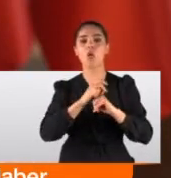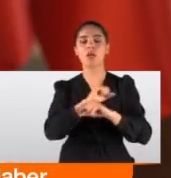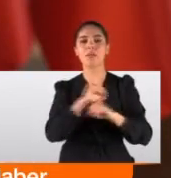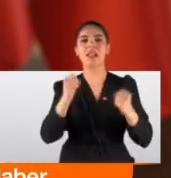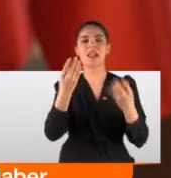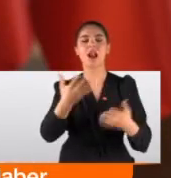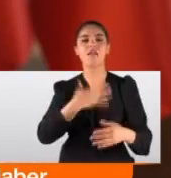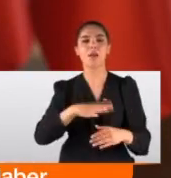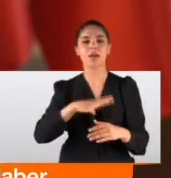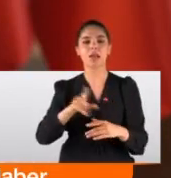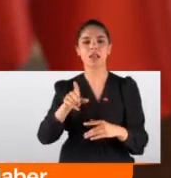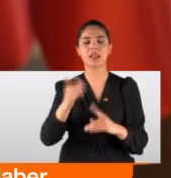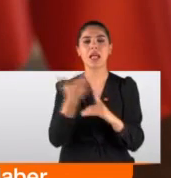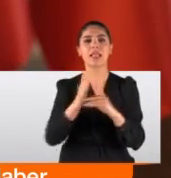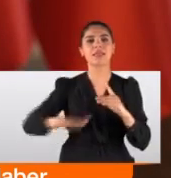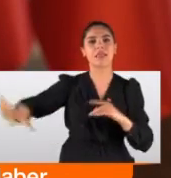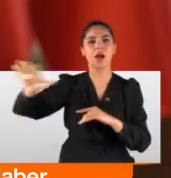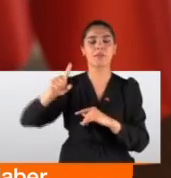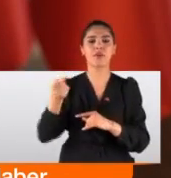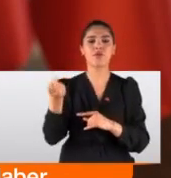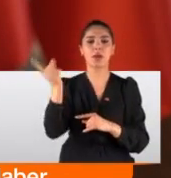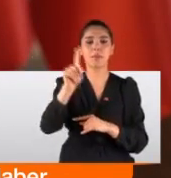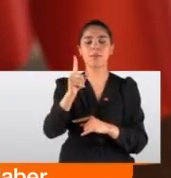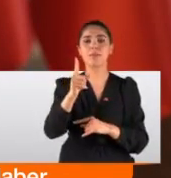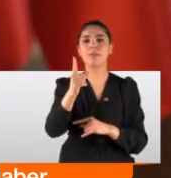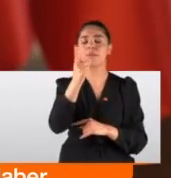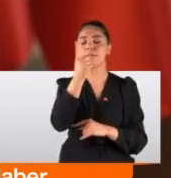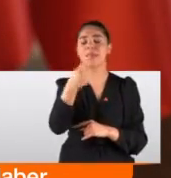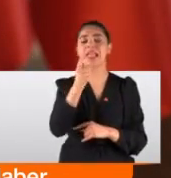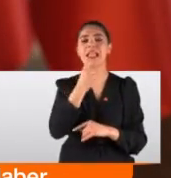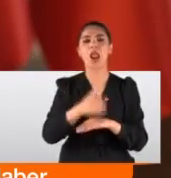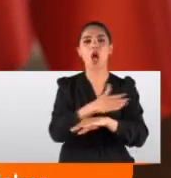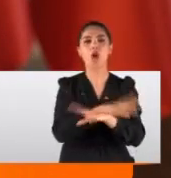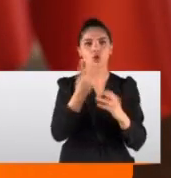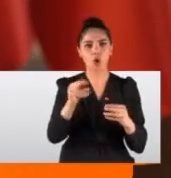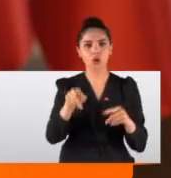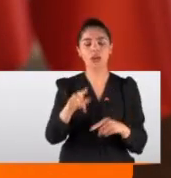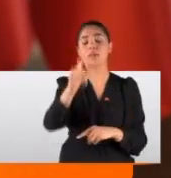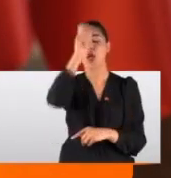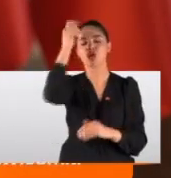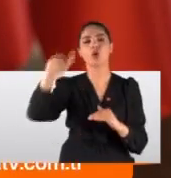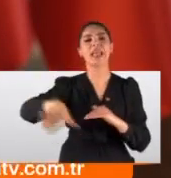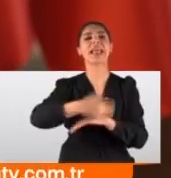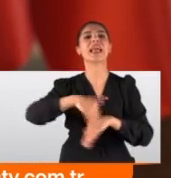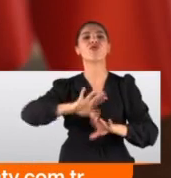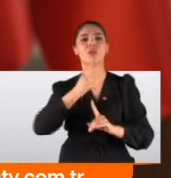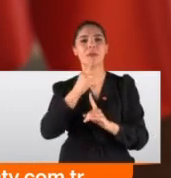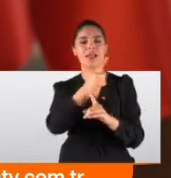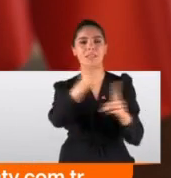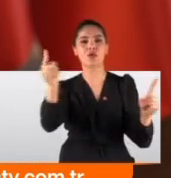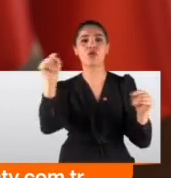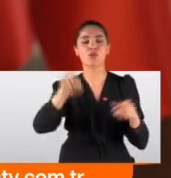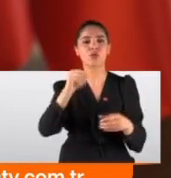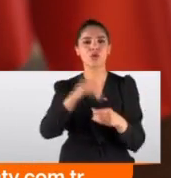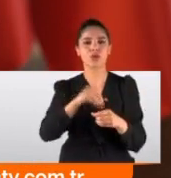almaya çalışan müstevlilere bir asır önce olduğu gibi Türkiye geçilmez diyoruz. İşte bunun